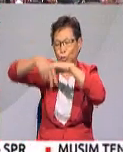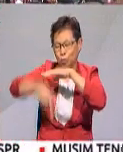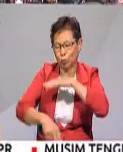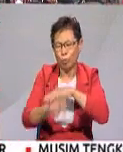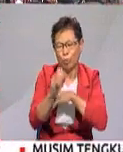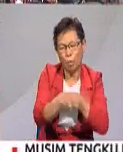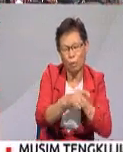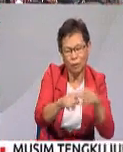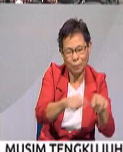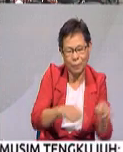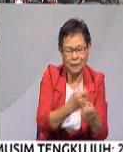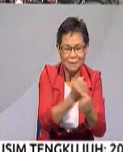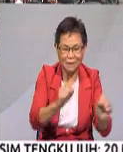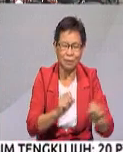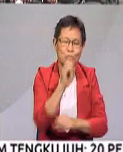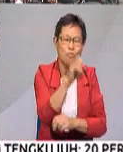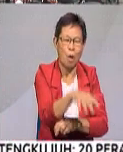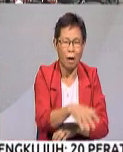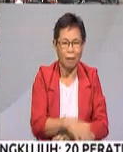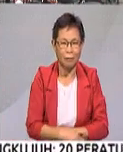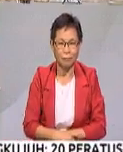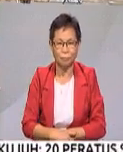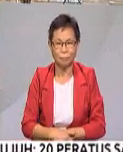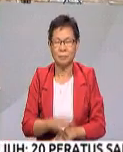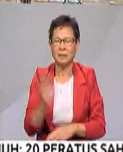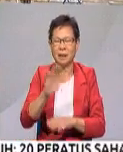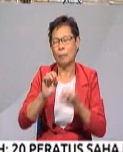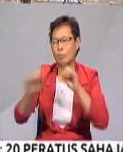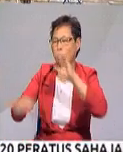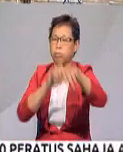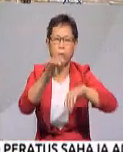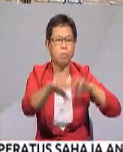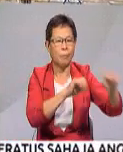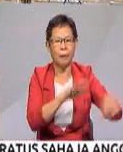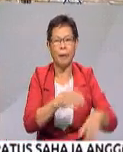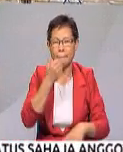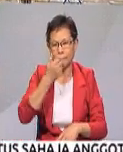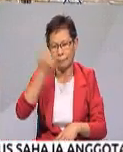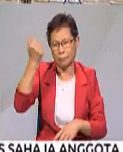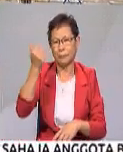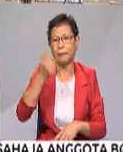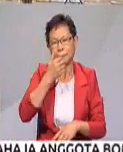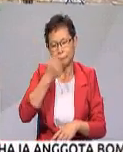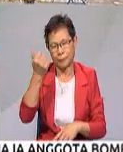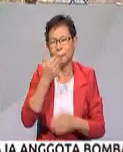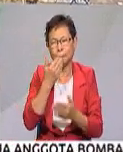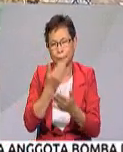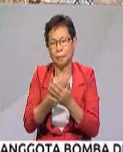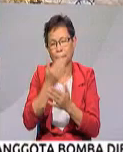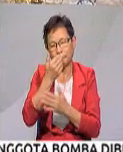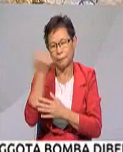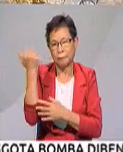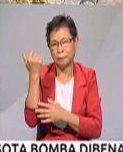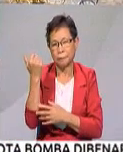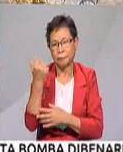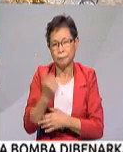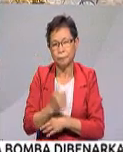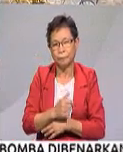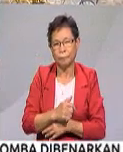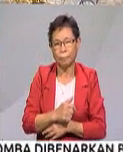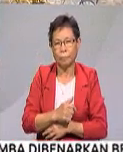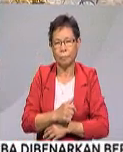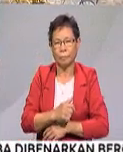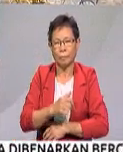kat tempat yang dah disediakan. Jangan buat sampah merata-rata. Eloklah kalau pihak-pihak macam atasan